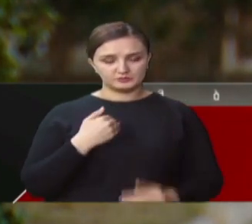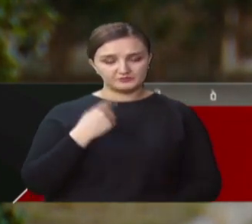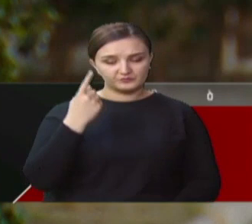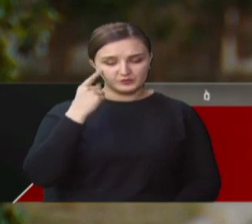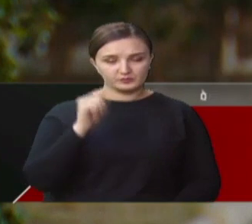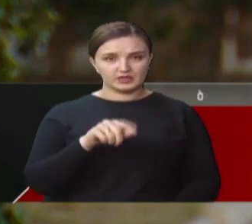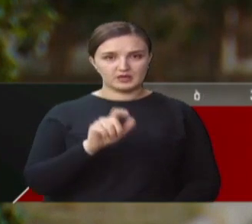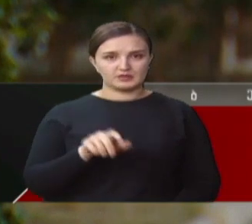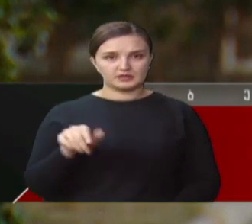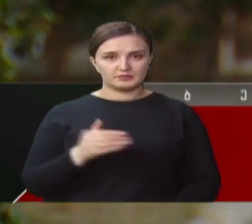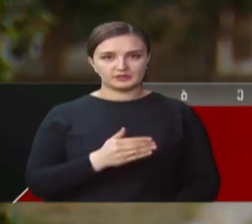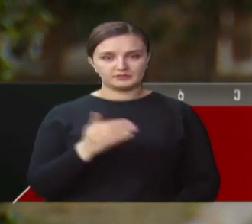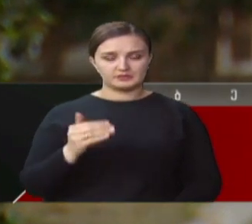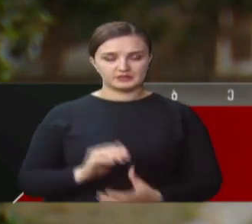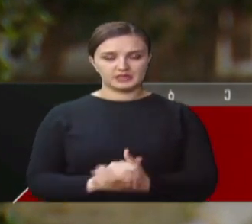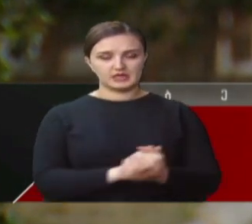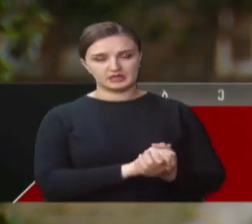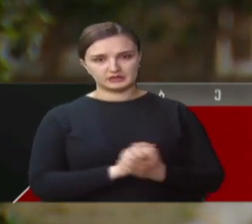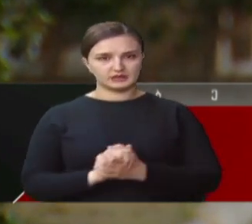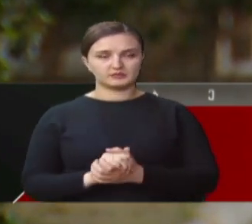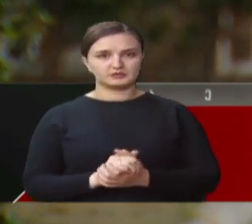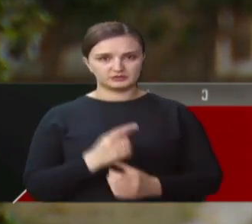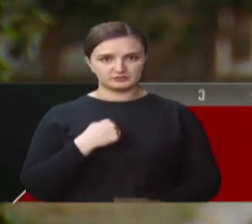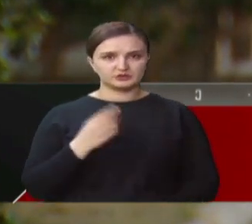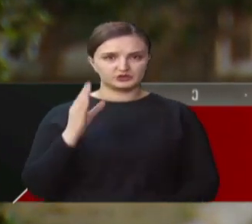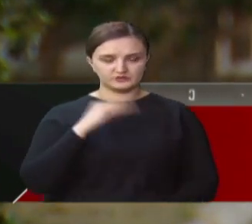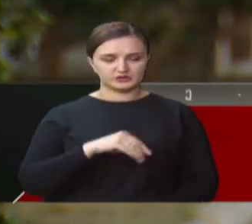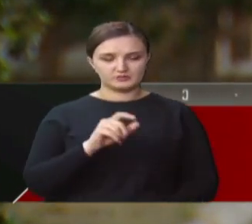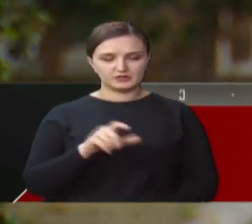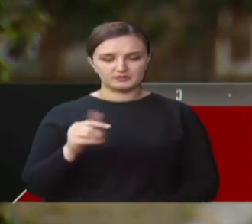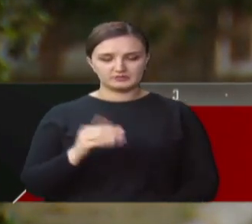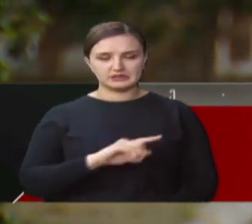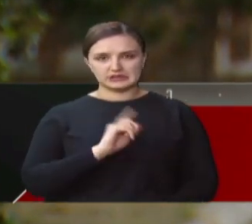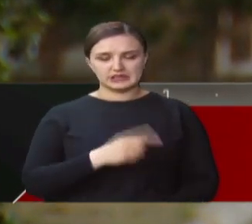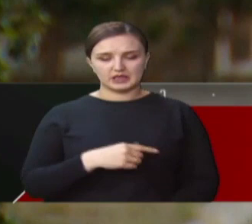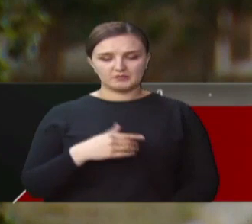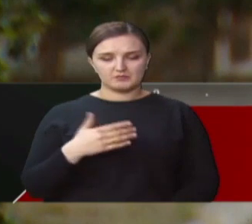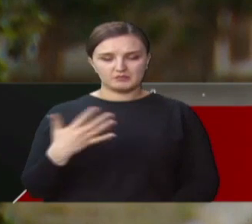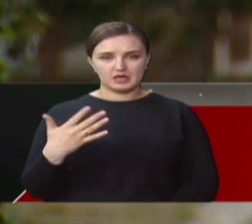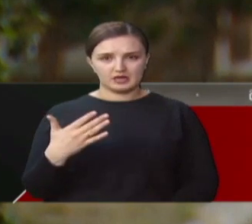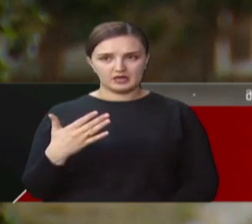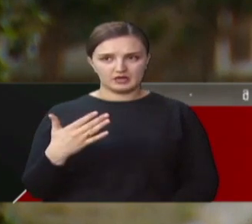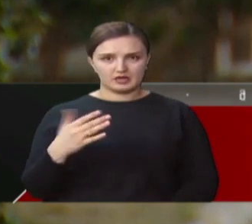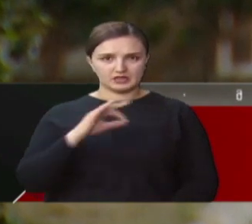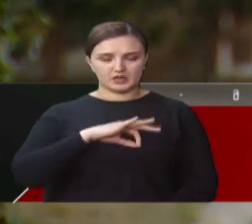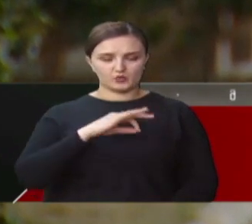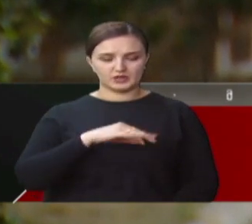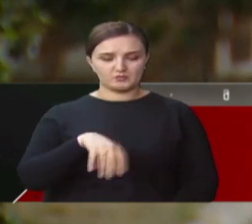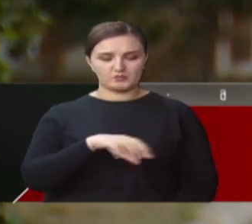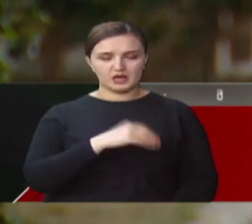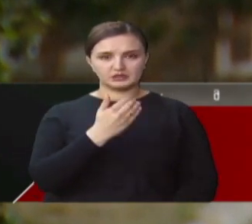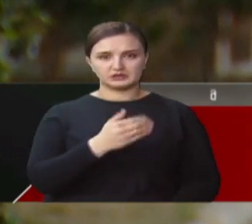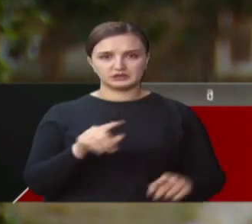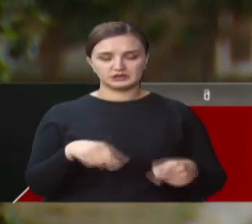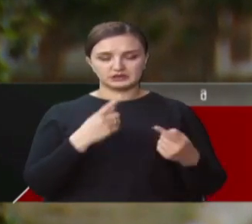ამ ადამიანების გაერთიანებას მე შევძლებ, ამ ადამიანების ძლიერი მხარის გამოყენებას პარტიის გაძლიერებისთვის და